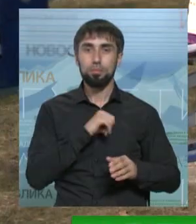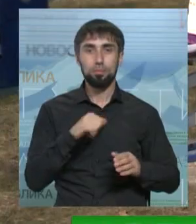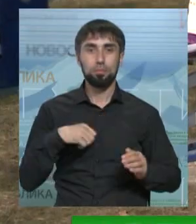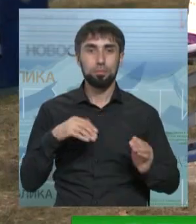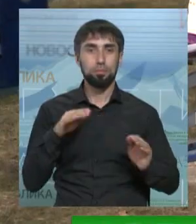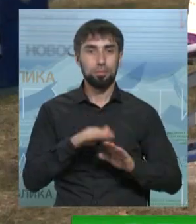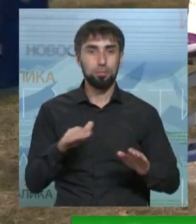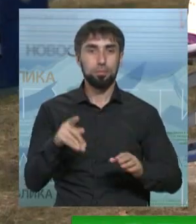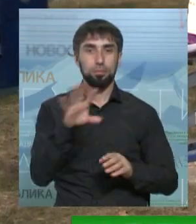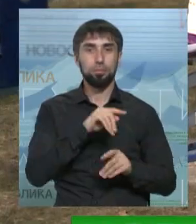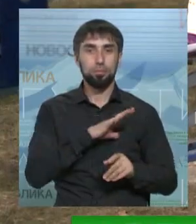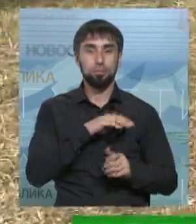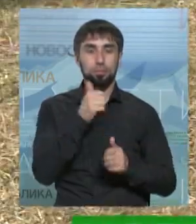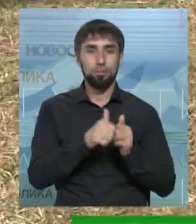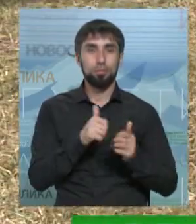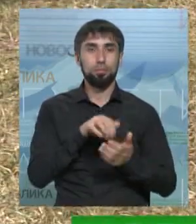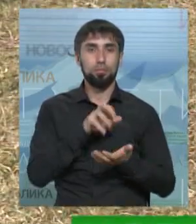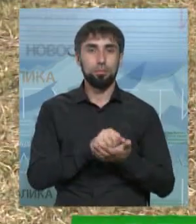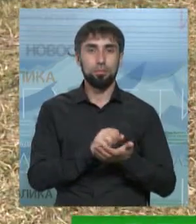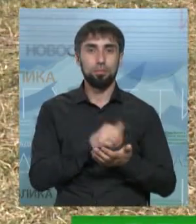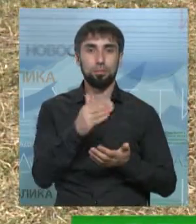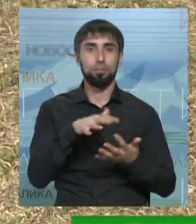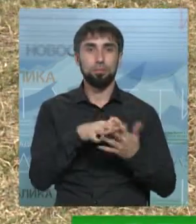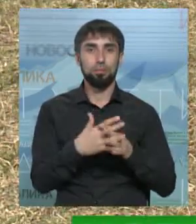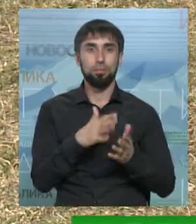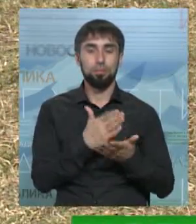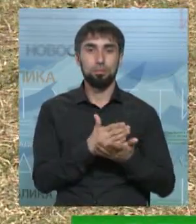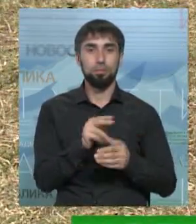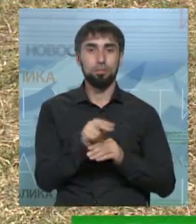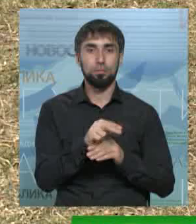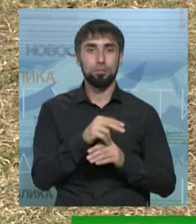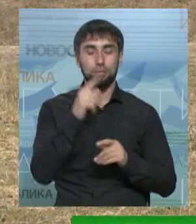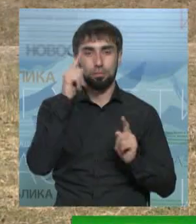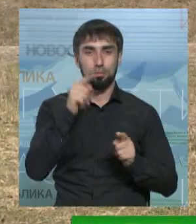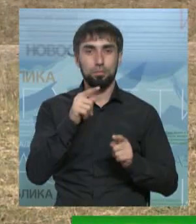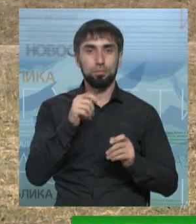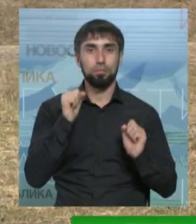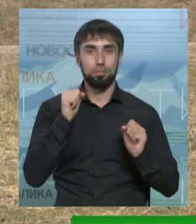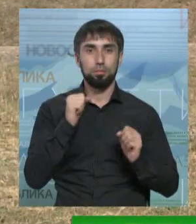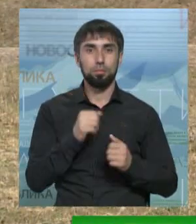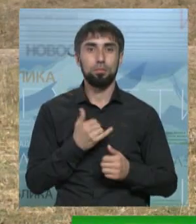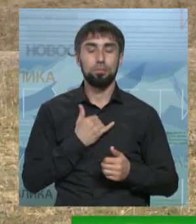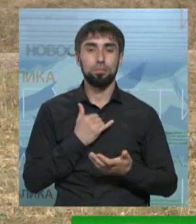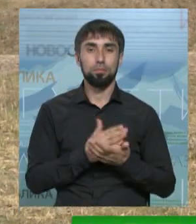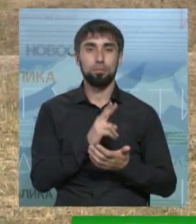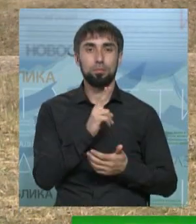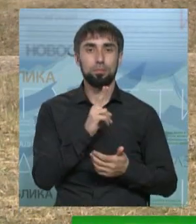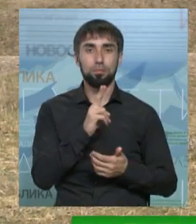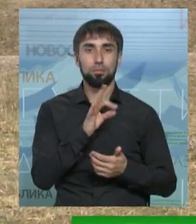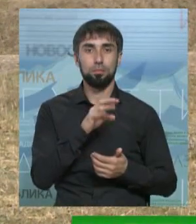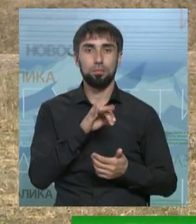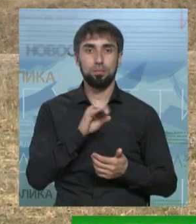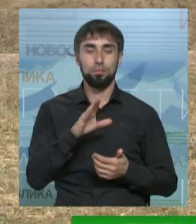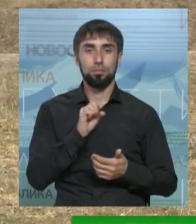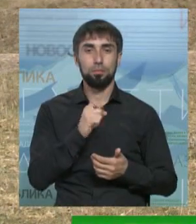упускают возможность выполнить физупражнения. В этом селении воспитали немало именитых спортсменов. Ахмед был